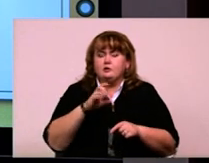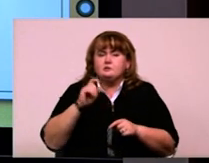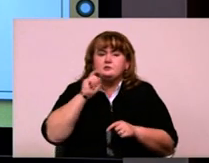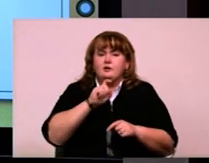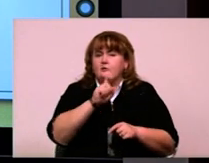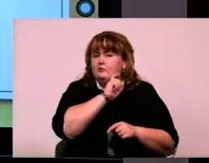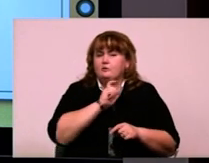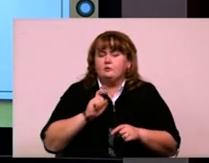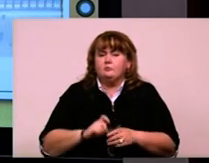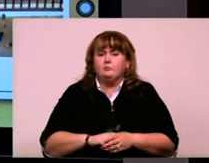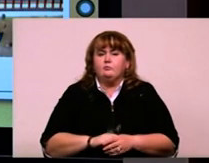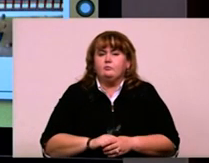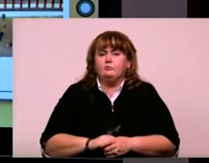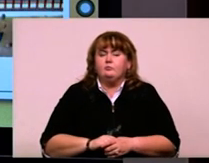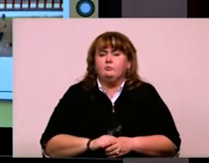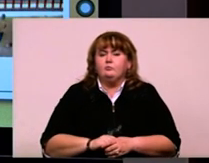севера.